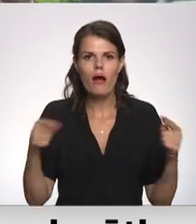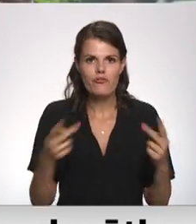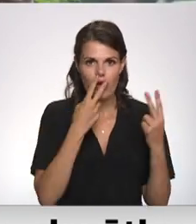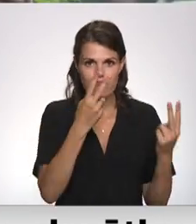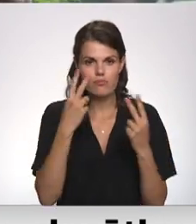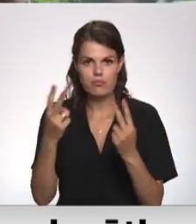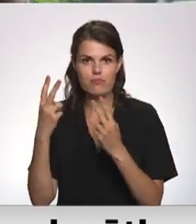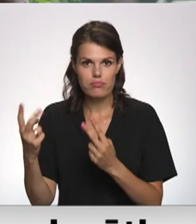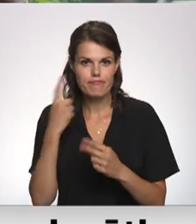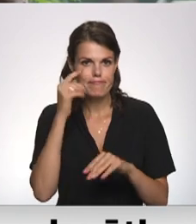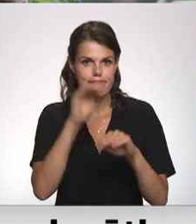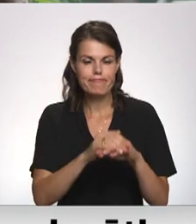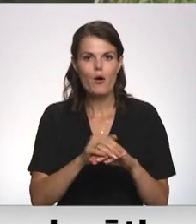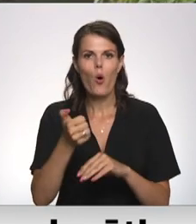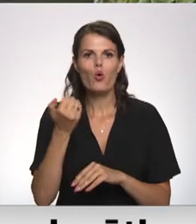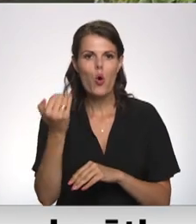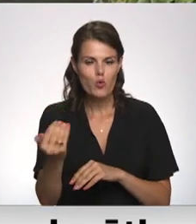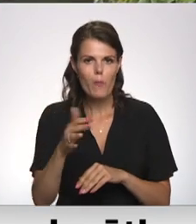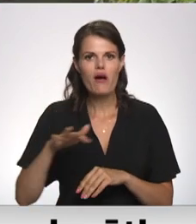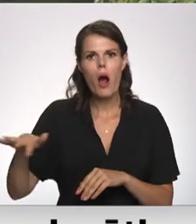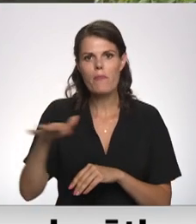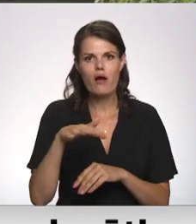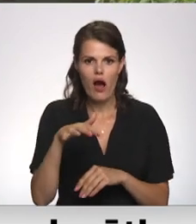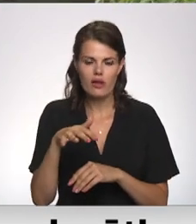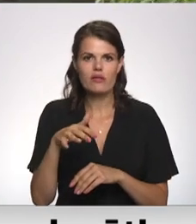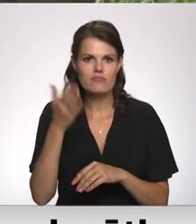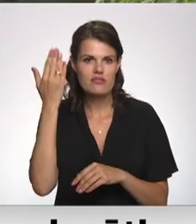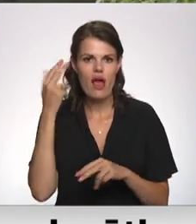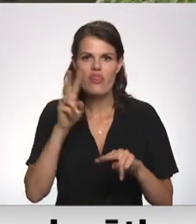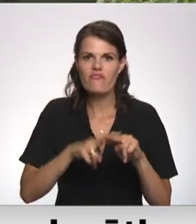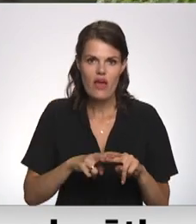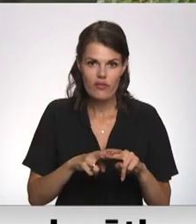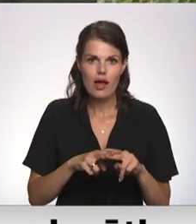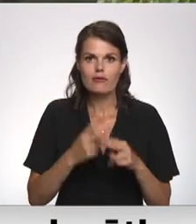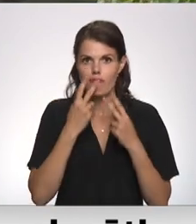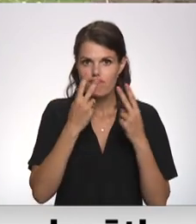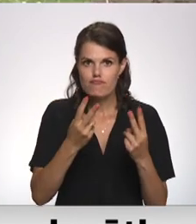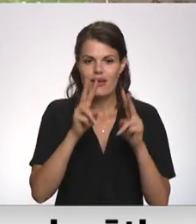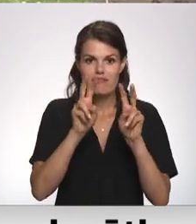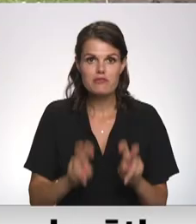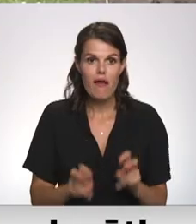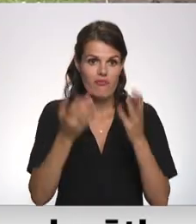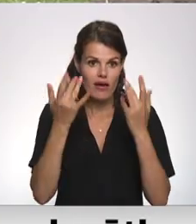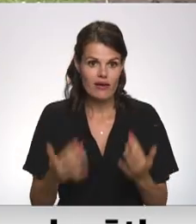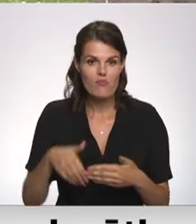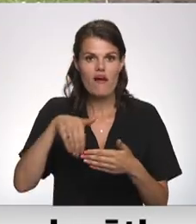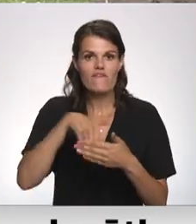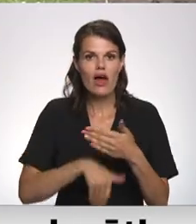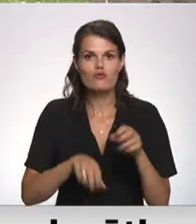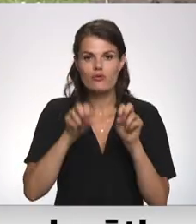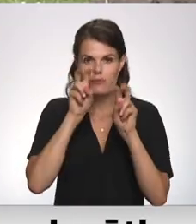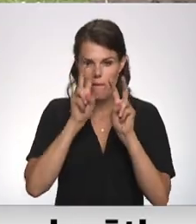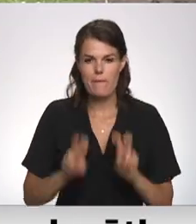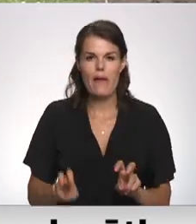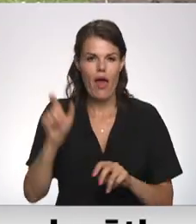apzināšana, identificējot Grobiņas un tās apkārtnes iespējamās senvietas. Balstoties uz izpētes rezultātiem, vēstures pētnieks